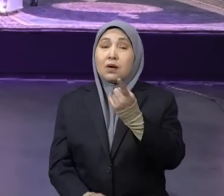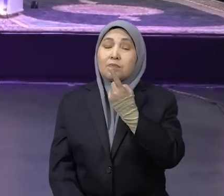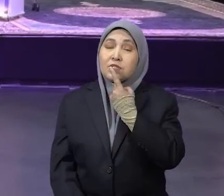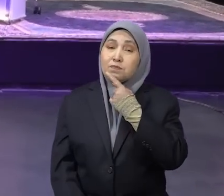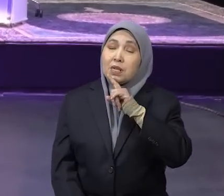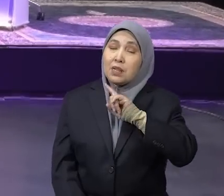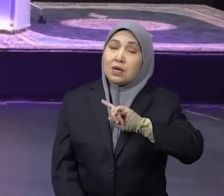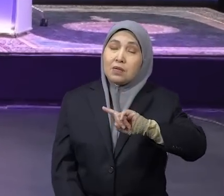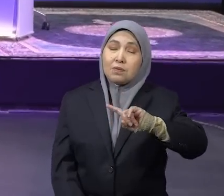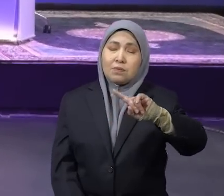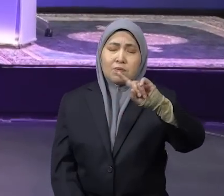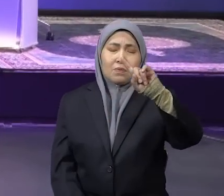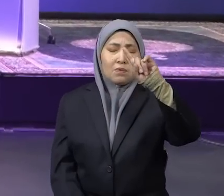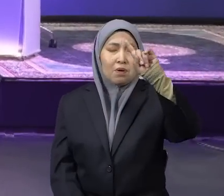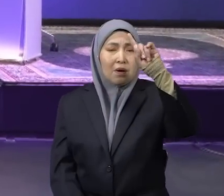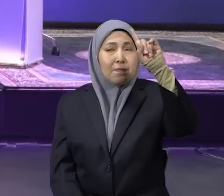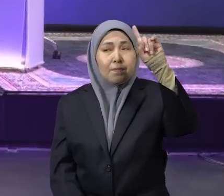بسم الله